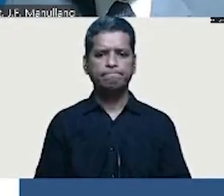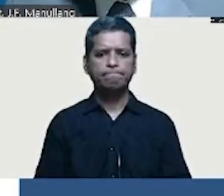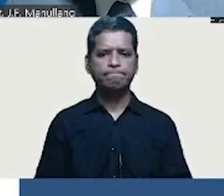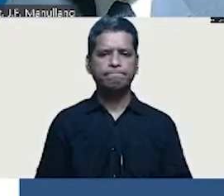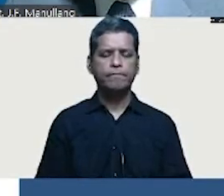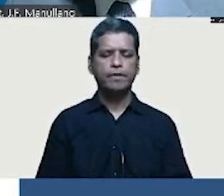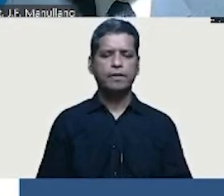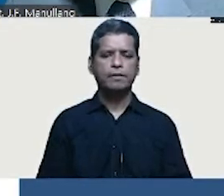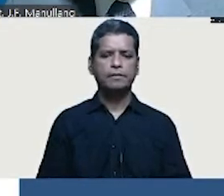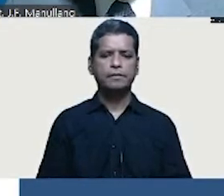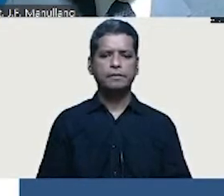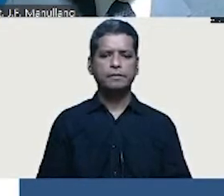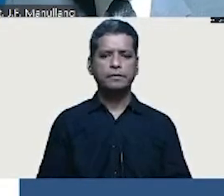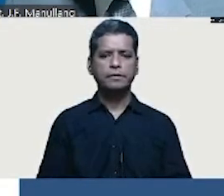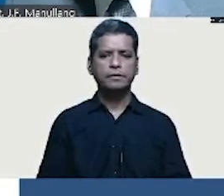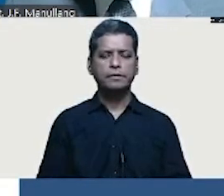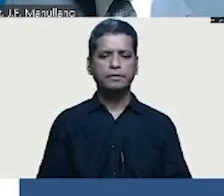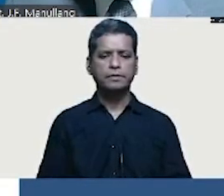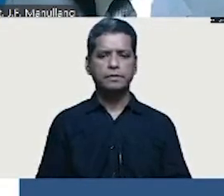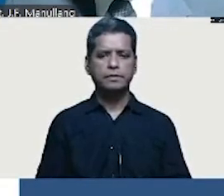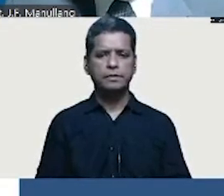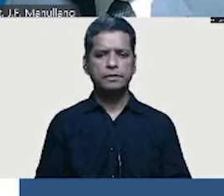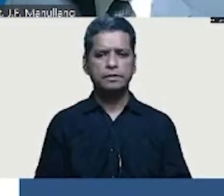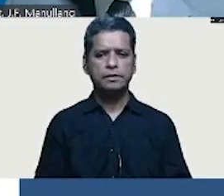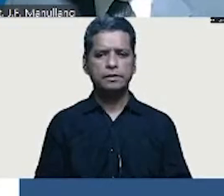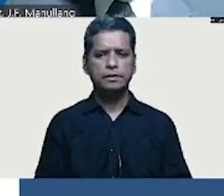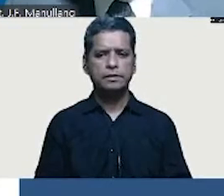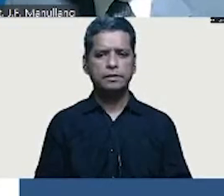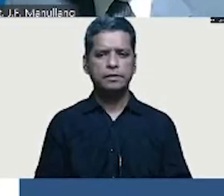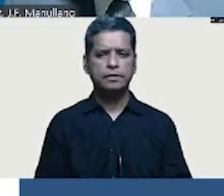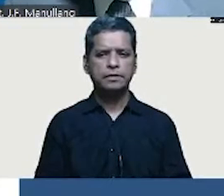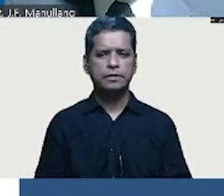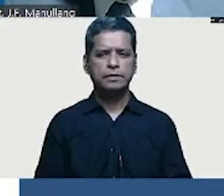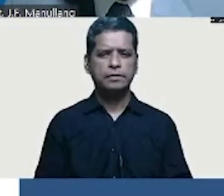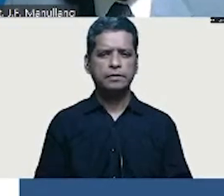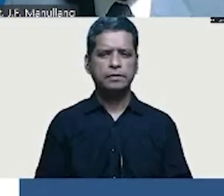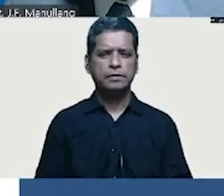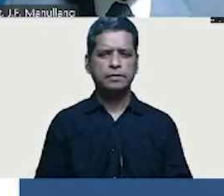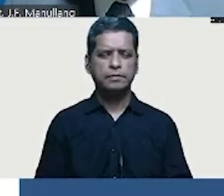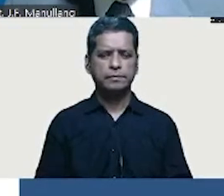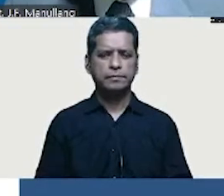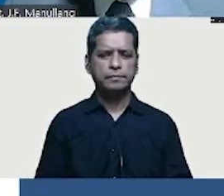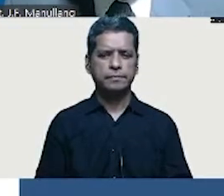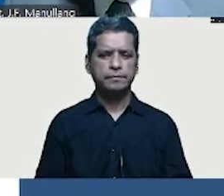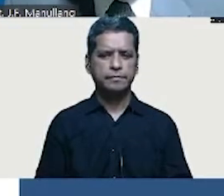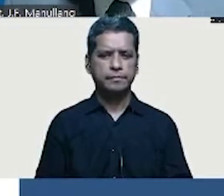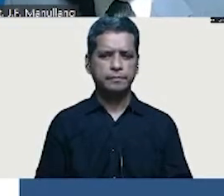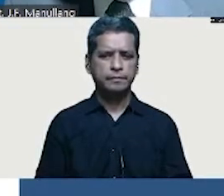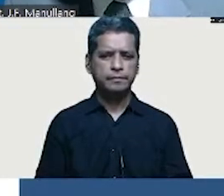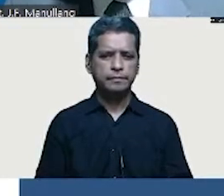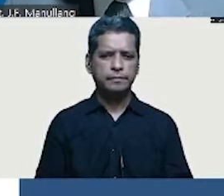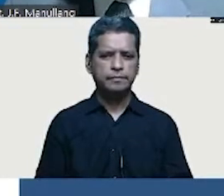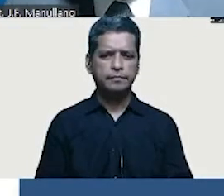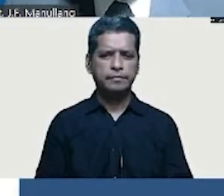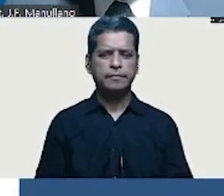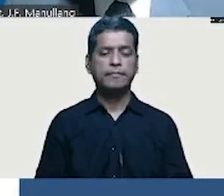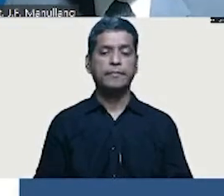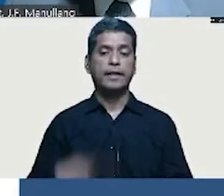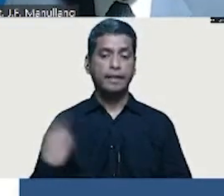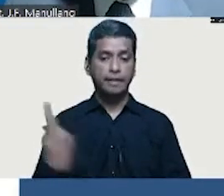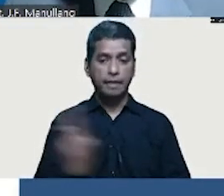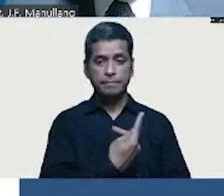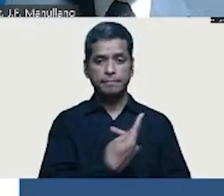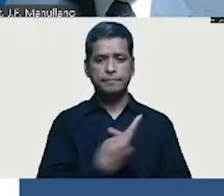maya dari dunia antah-berantah termasuk juga dari perdukunan ya tetapi kita